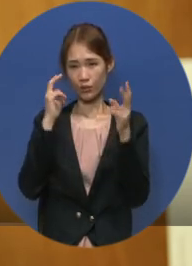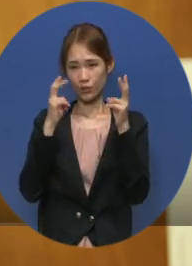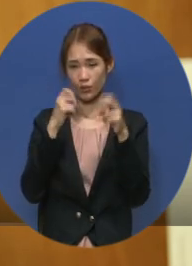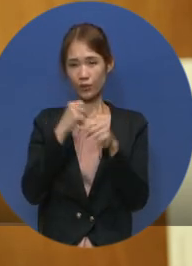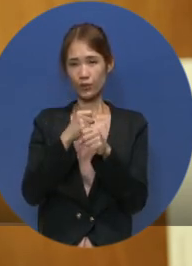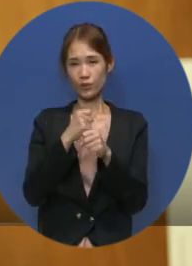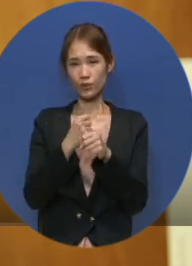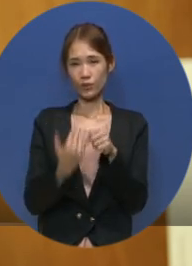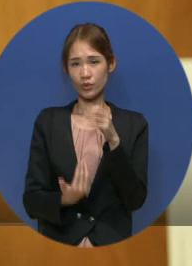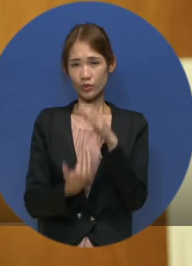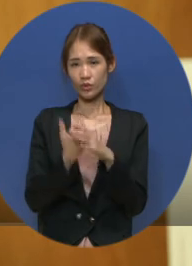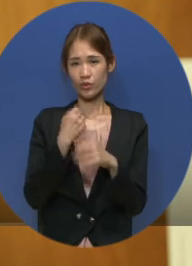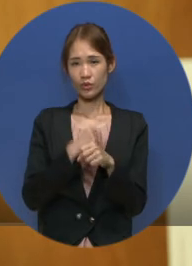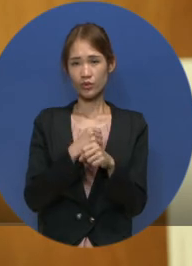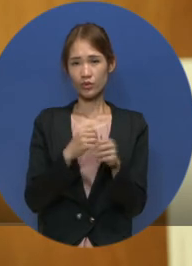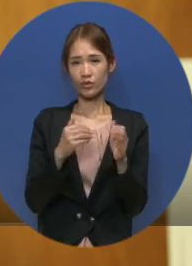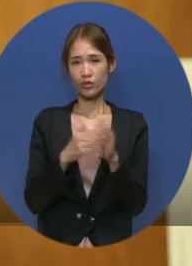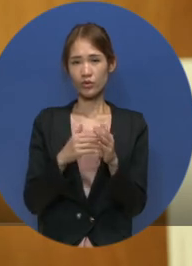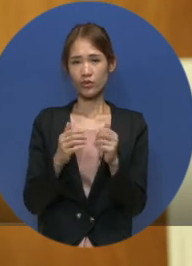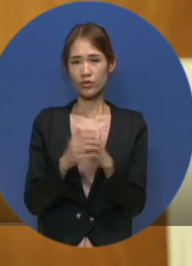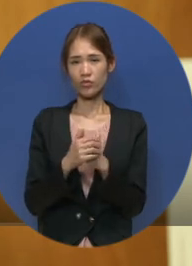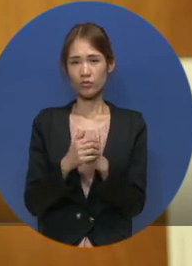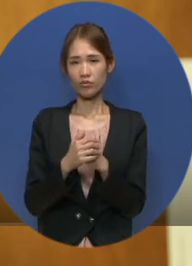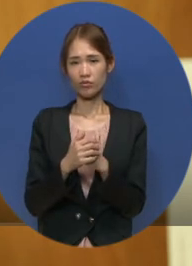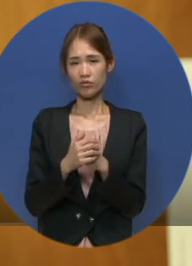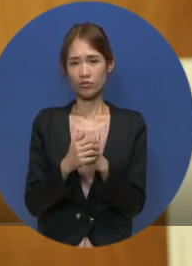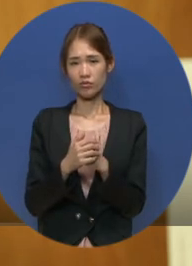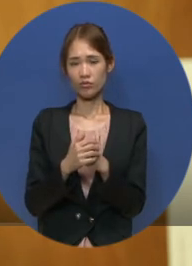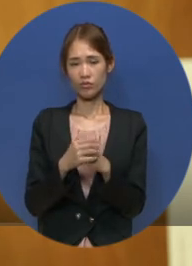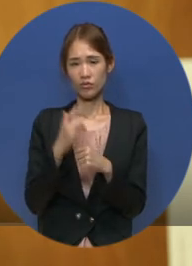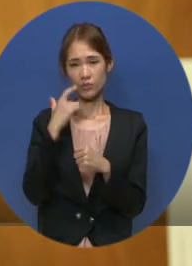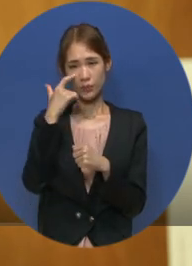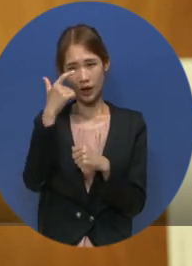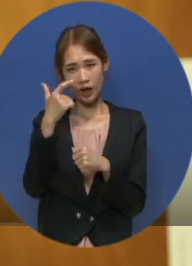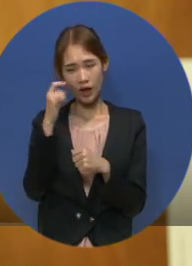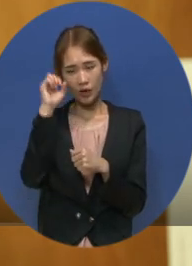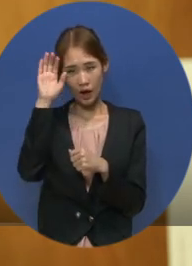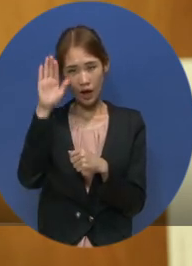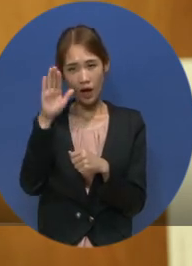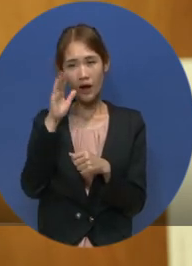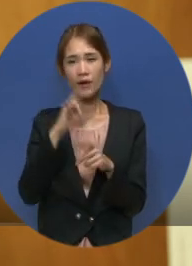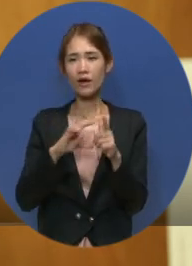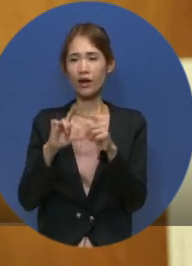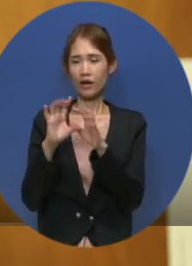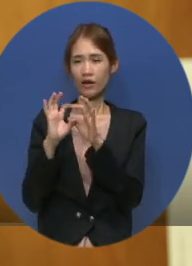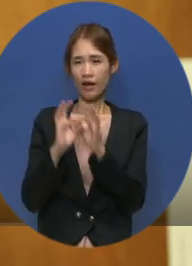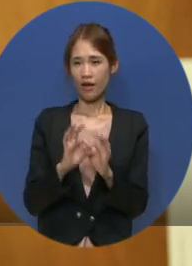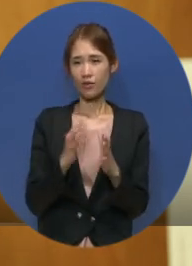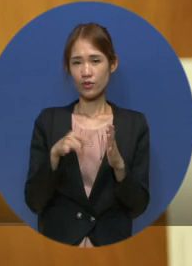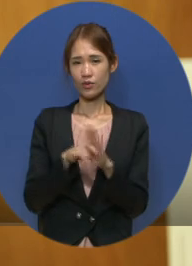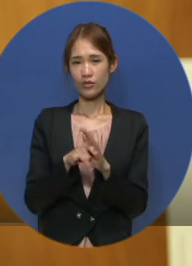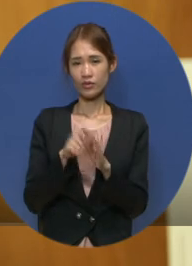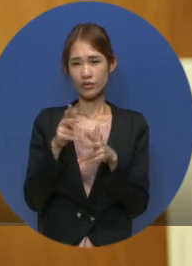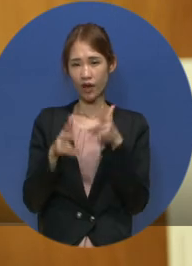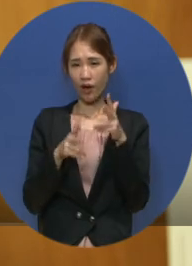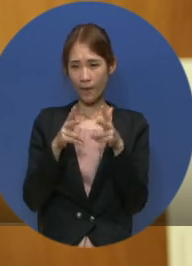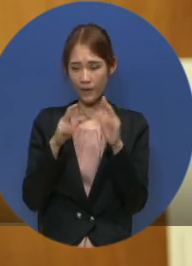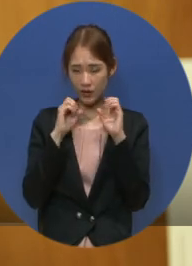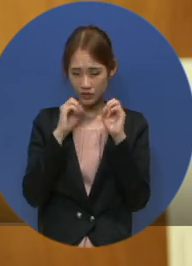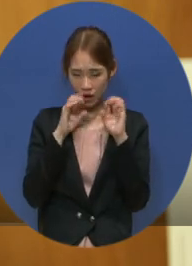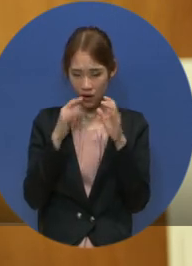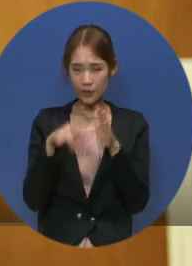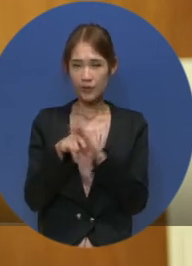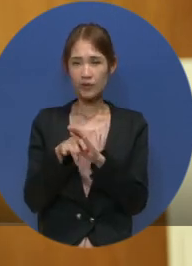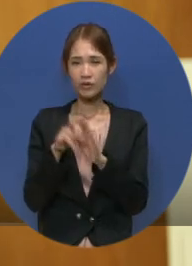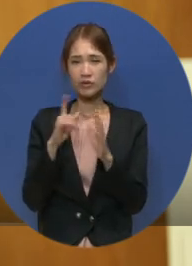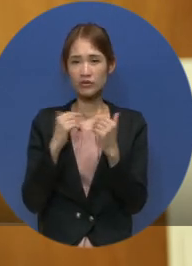영리 회사를 차리게 된 건데요. 이것이 지속 가능하기 위해서 저희가 더 비즈니스를 열심히 하고 영업을 열심히 해서 더